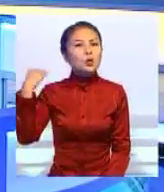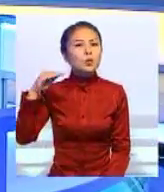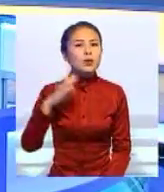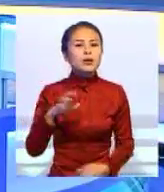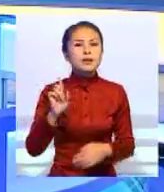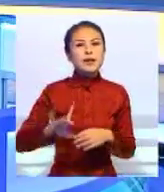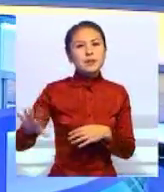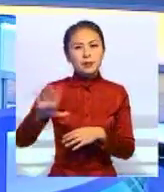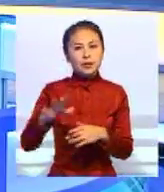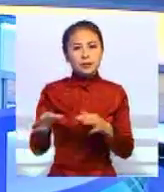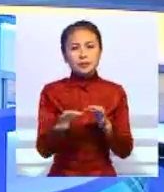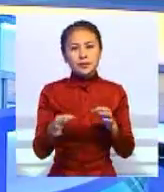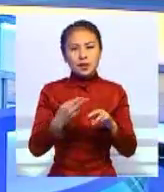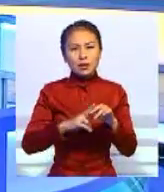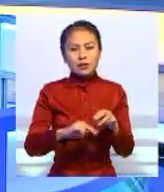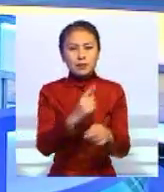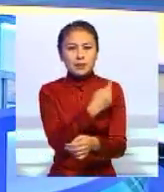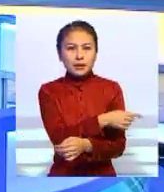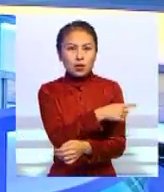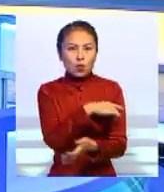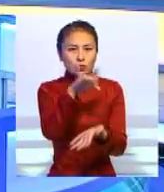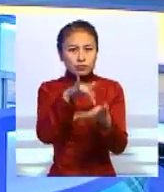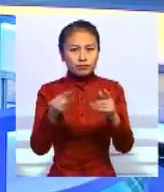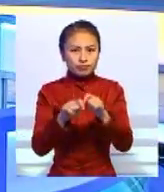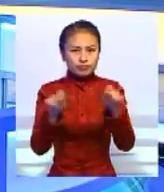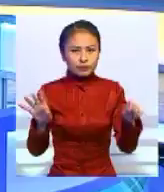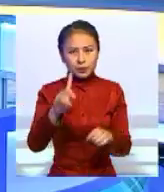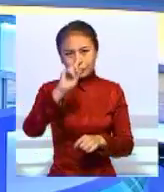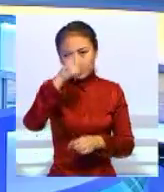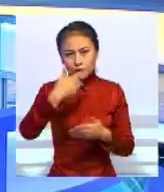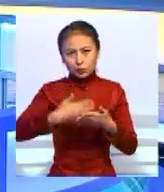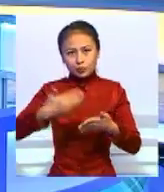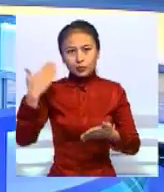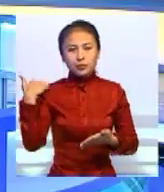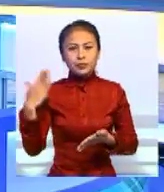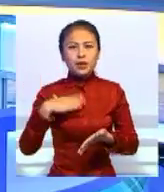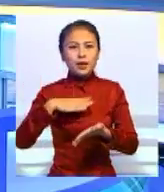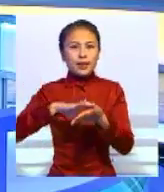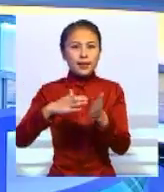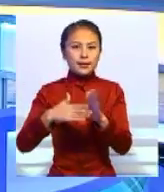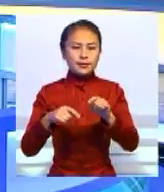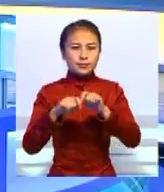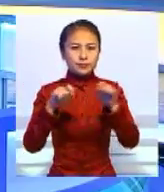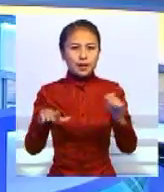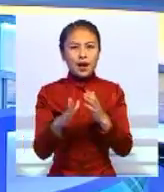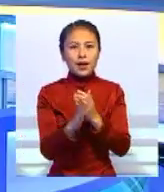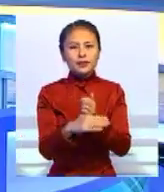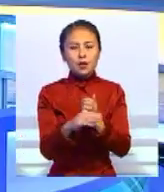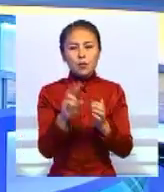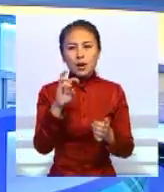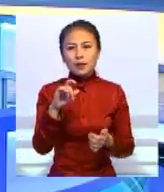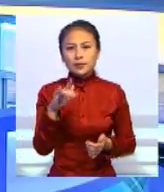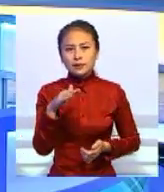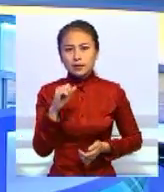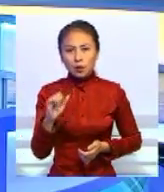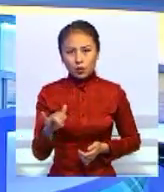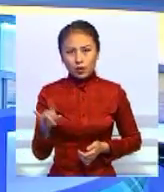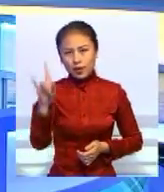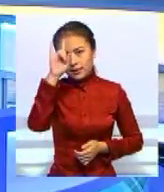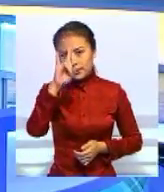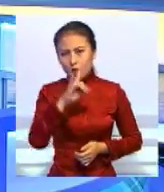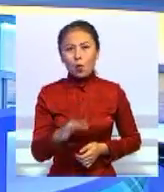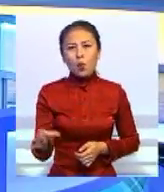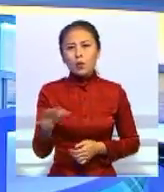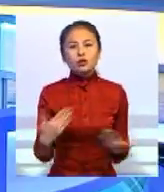Ақтөбе батыс аймақтағы медицина орталығына айналады. Бір жыл бұрын құрылған кластер Атырау, Маңғыстау және Батыс Қазақстан